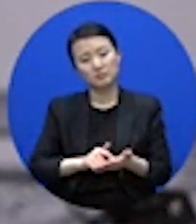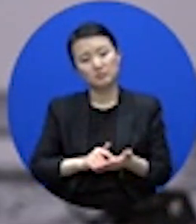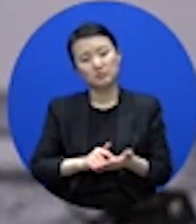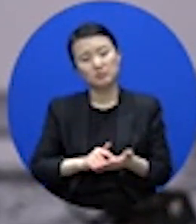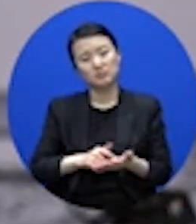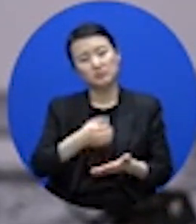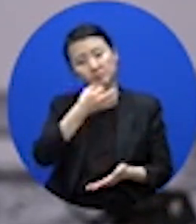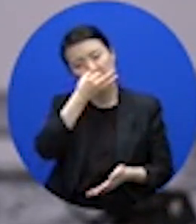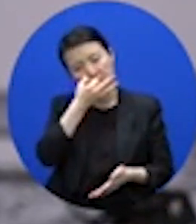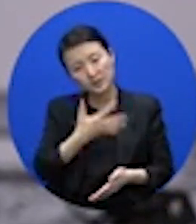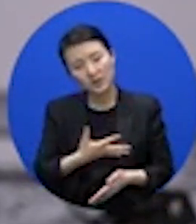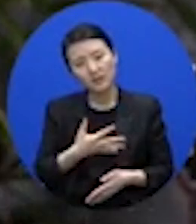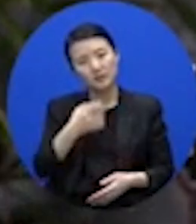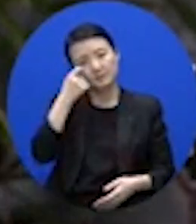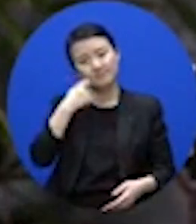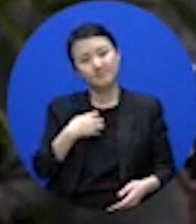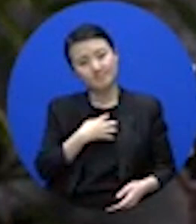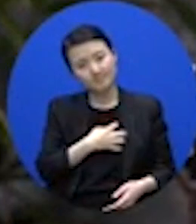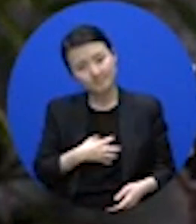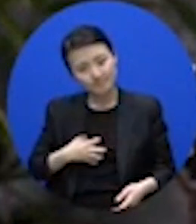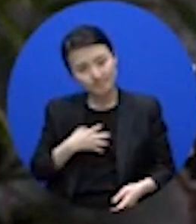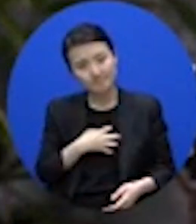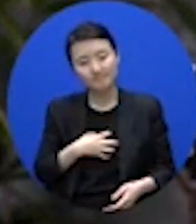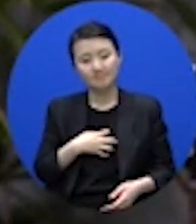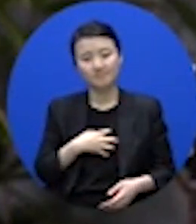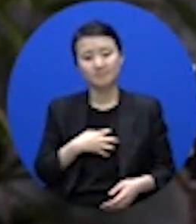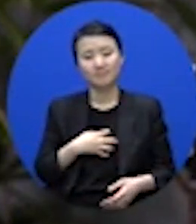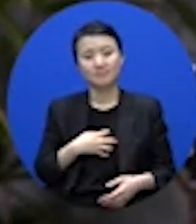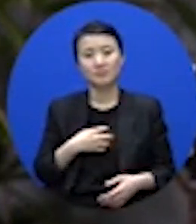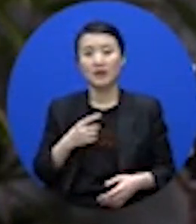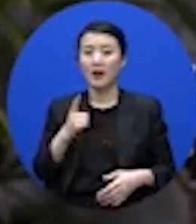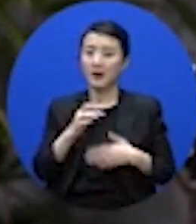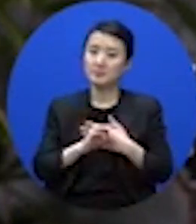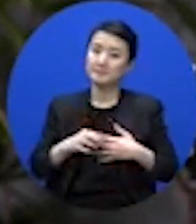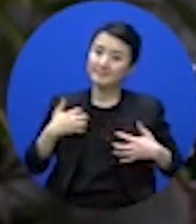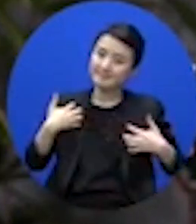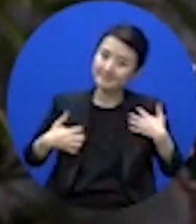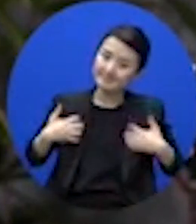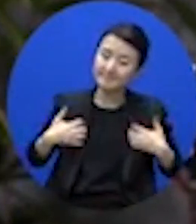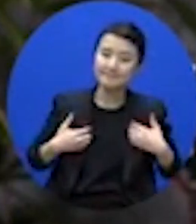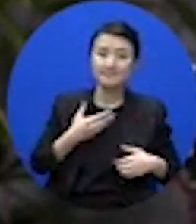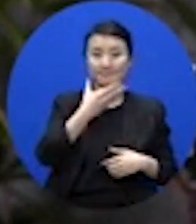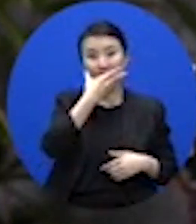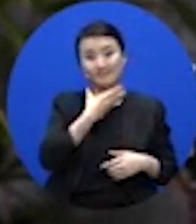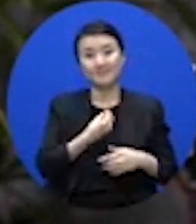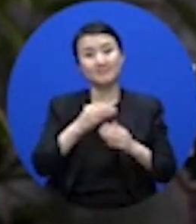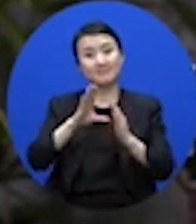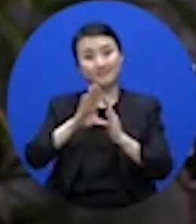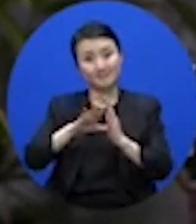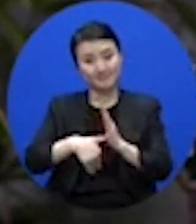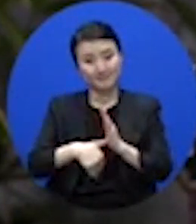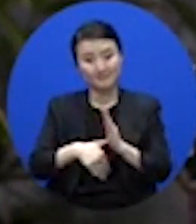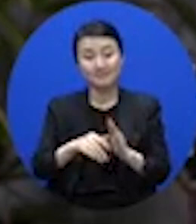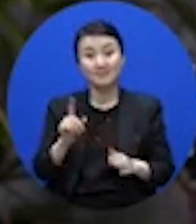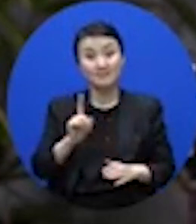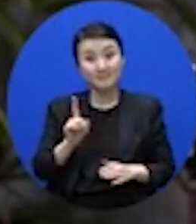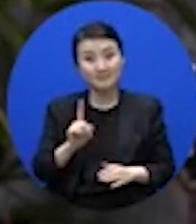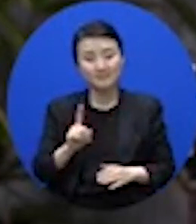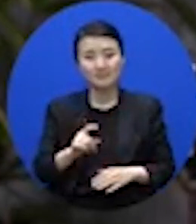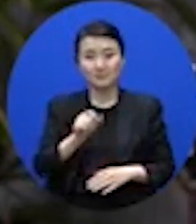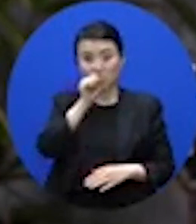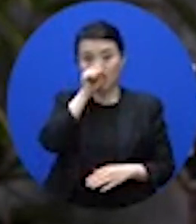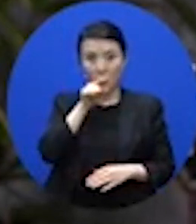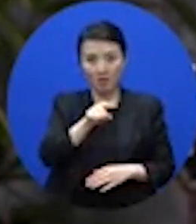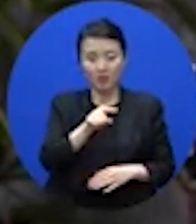뭐예요? 무기력하거나 슬프거나 혹은 기쁘거나 즐겁거나 행복할 때를 좋은 것은 더